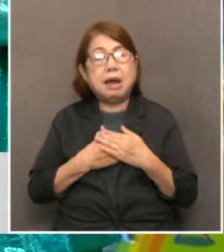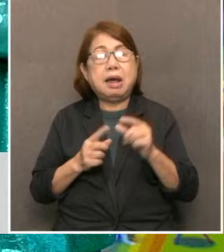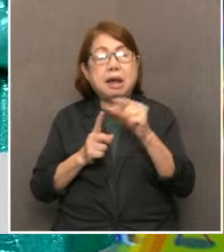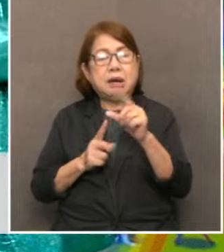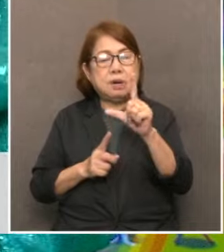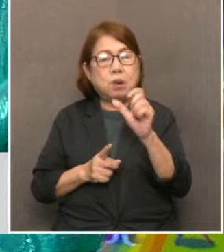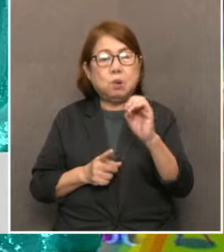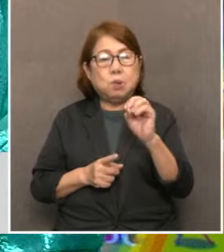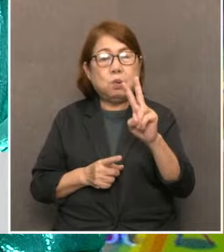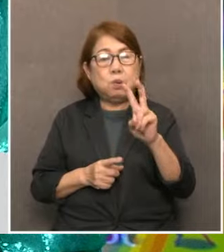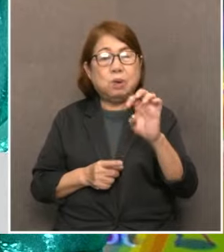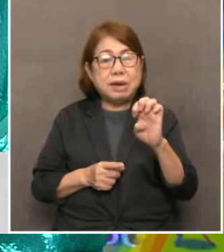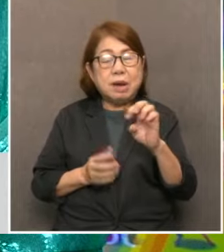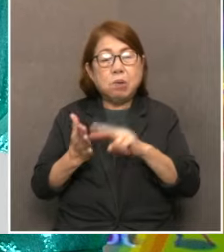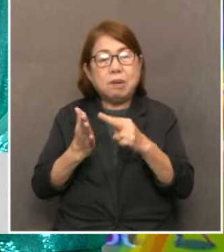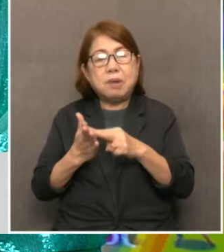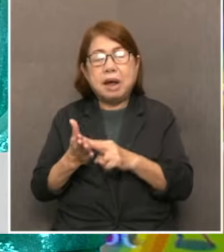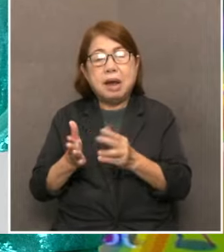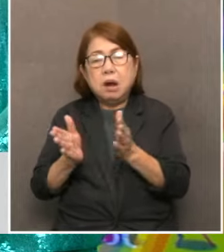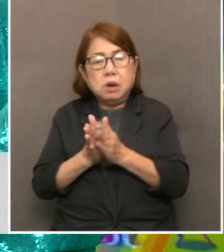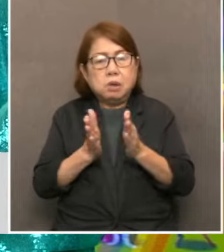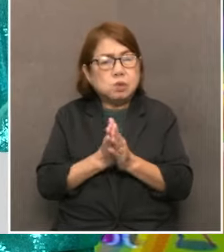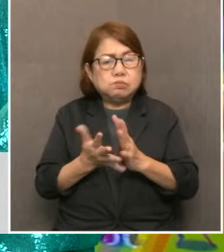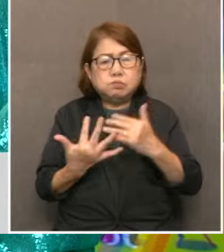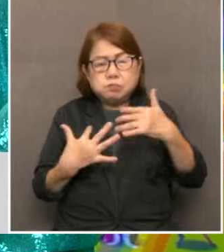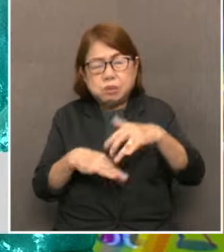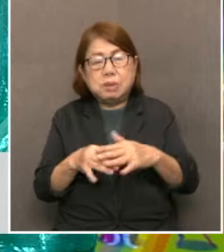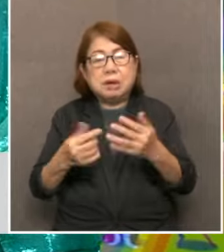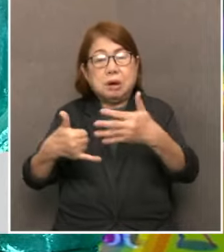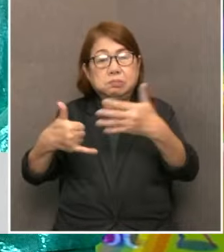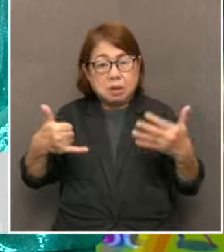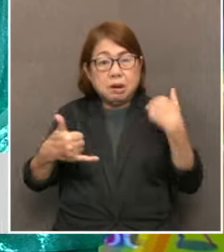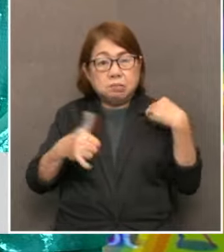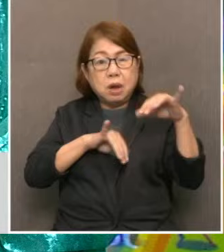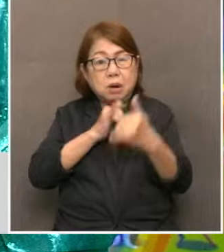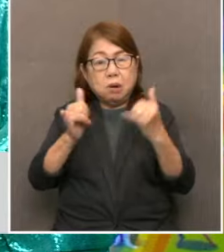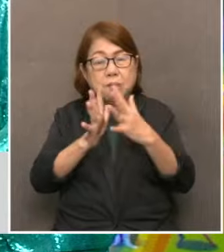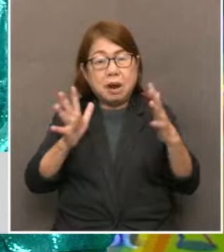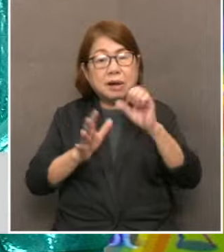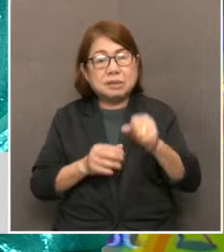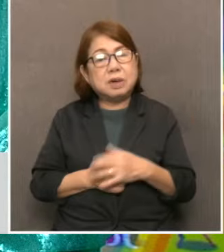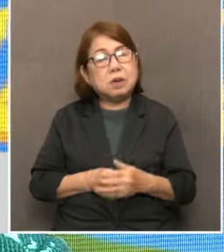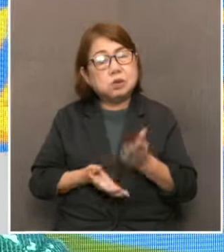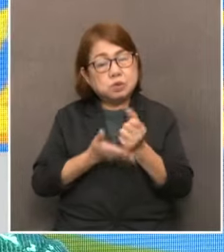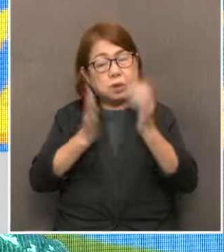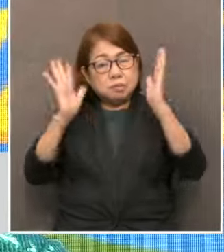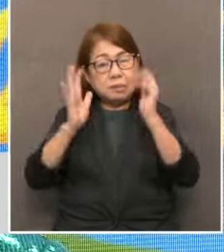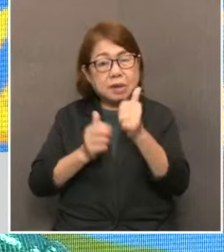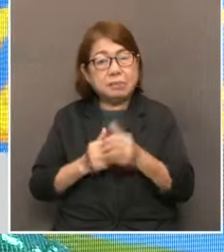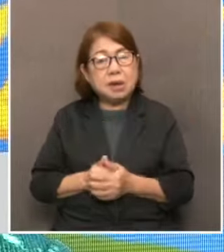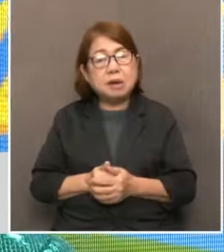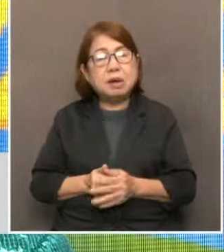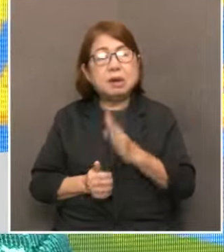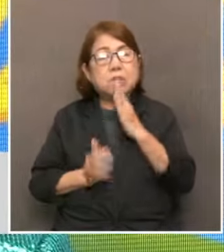นอนแหละพอจัดกลุ่มงานแบบเก็จะมีกลุ่มคนหลากหลายทางเพศเมาร่วมงานเยอะอยู่แล้วก็เลยอยากจะให้เชิญชวนคนที่อาจจะไม่ได้มาร่วม